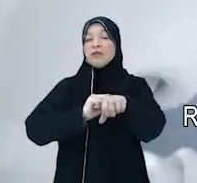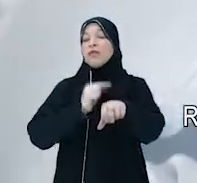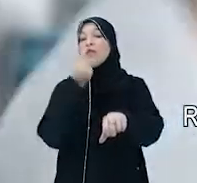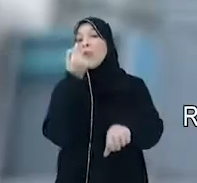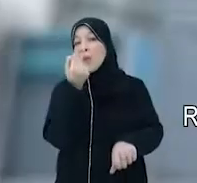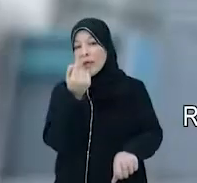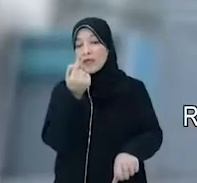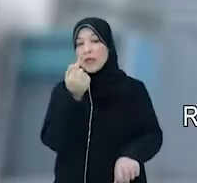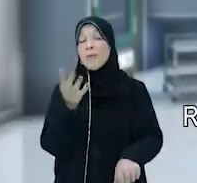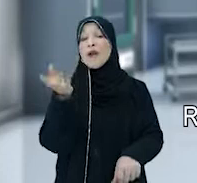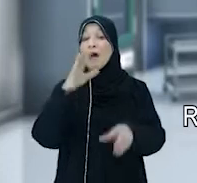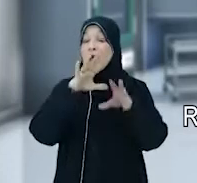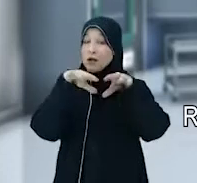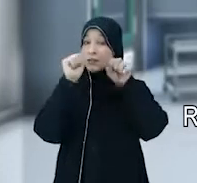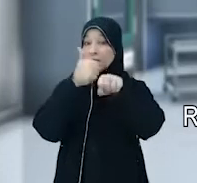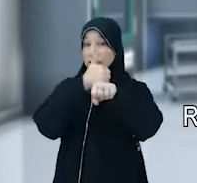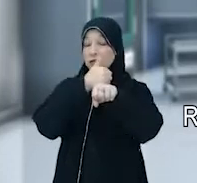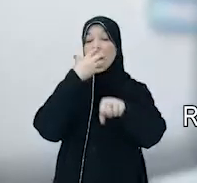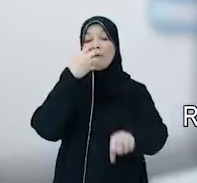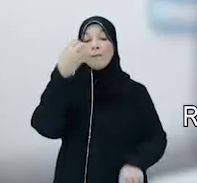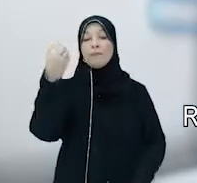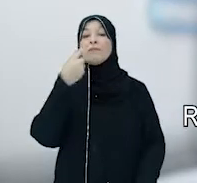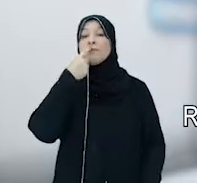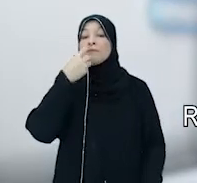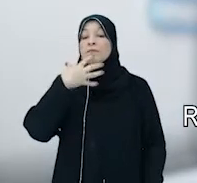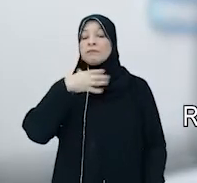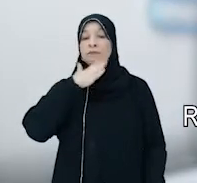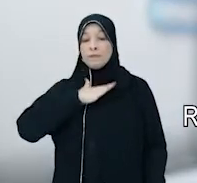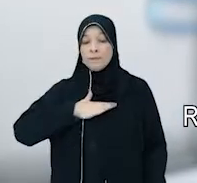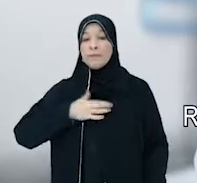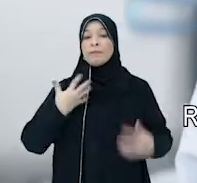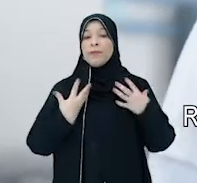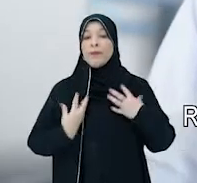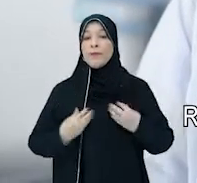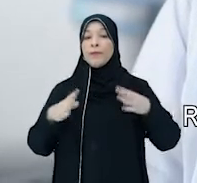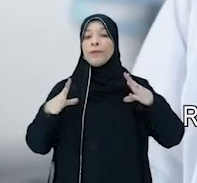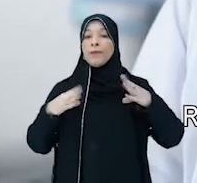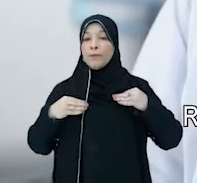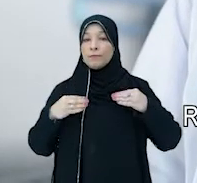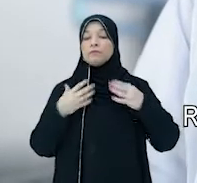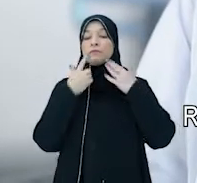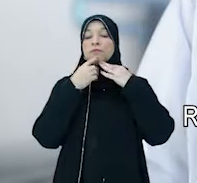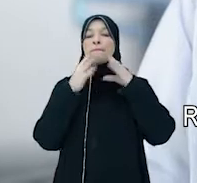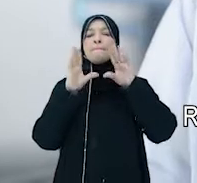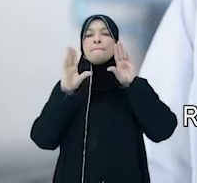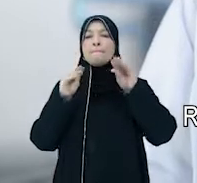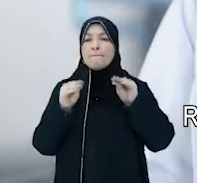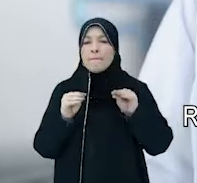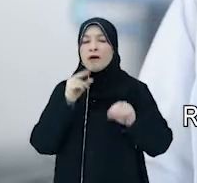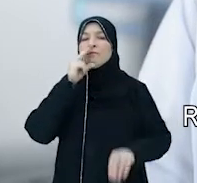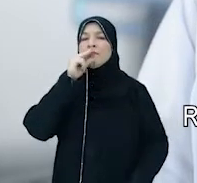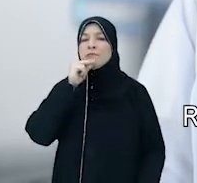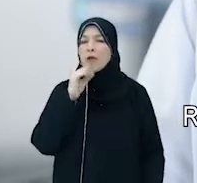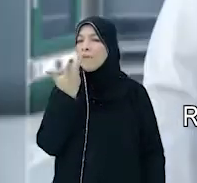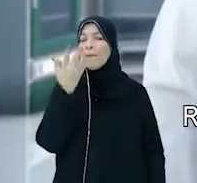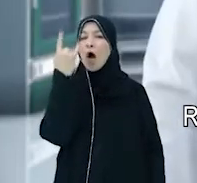أزل البخاخ من فمك واحرص على الاحتفاظ بالهواء داخل الرئة. امسك نفسك لمدة 10 ثواني أو